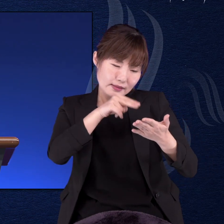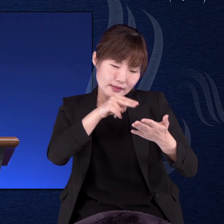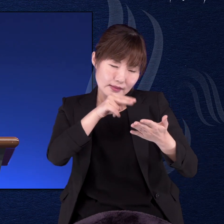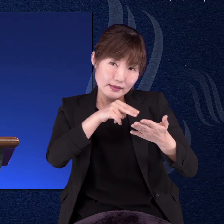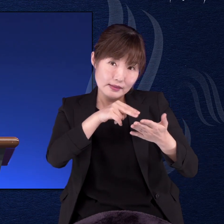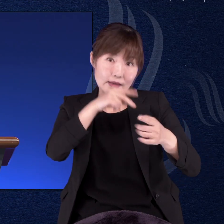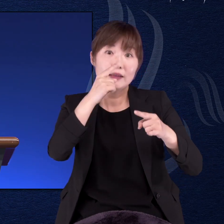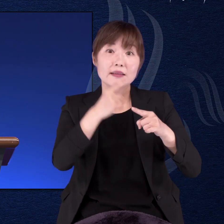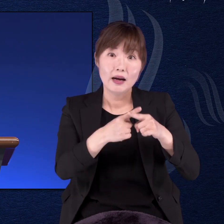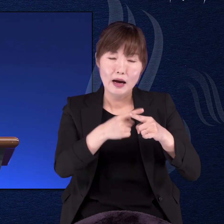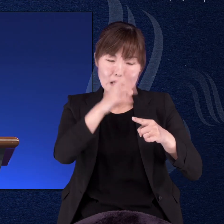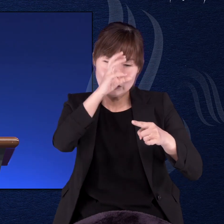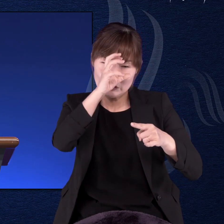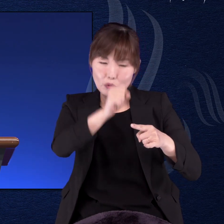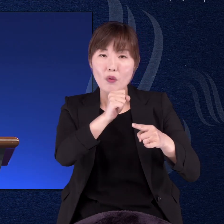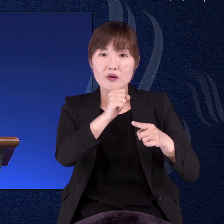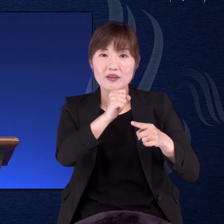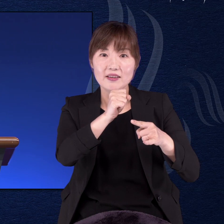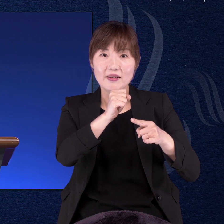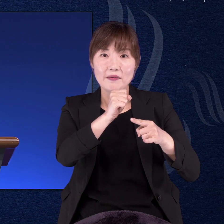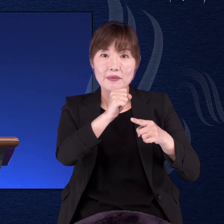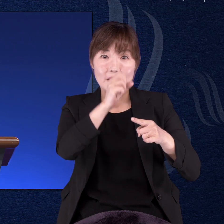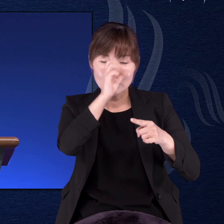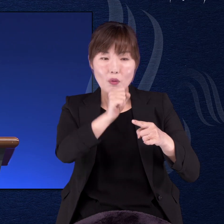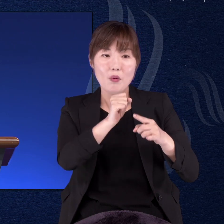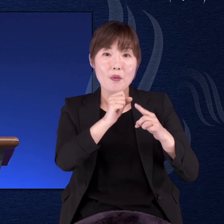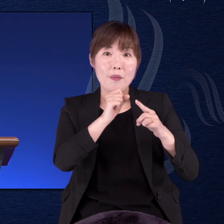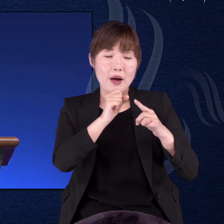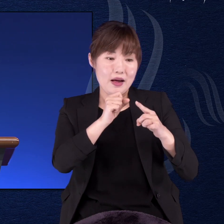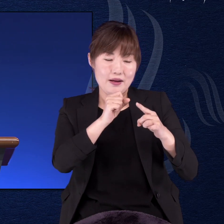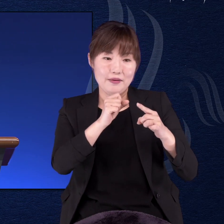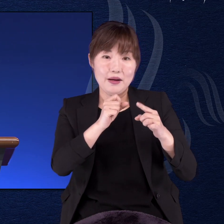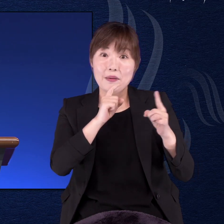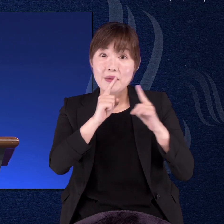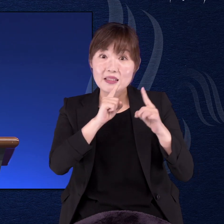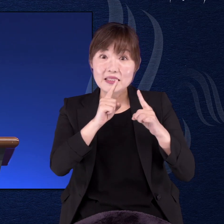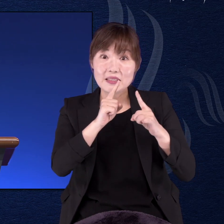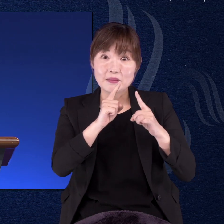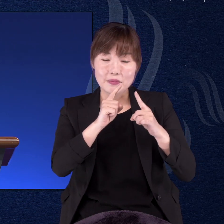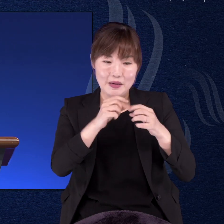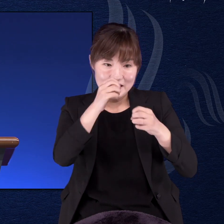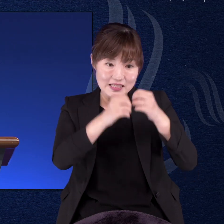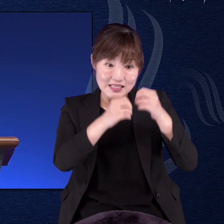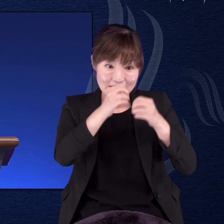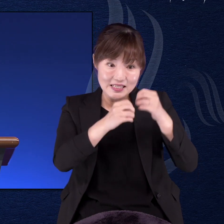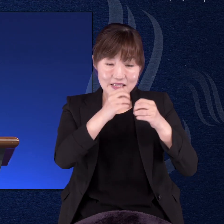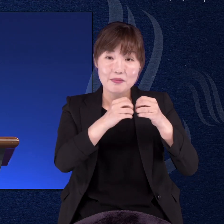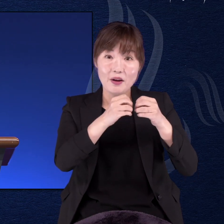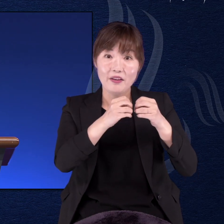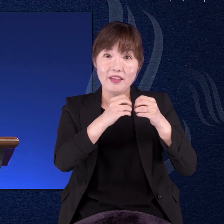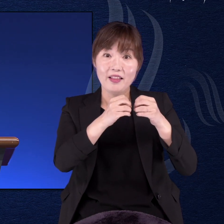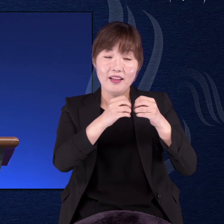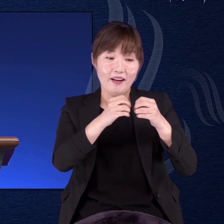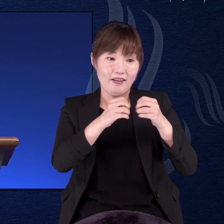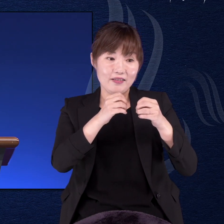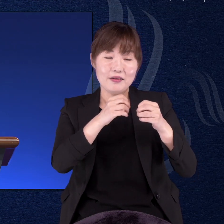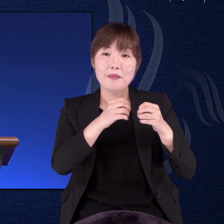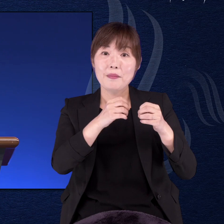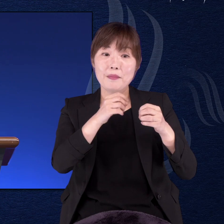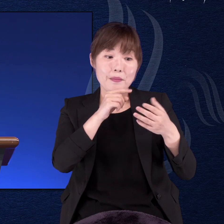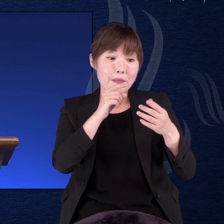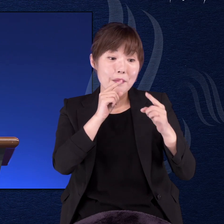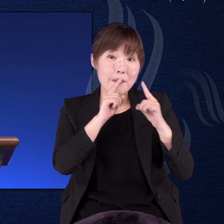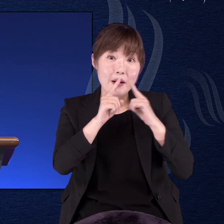있으면요, 거기다 내 자녀의 이름을 막 대입하세요. 특히 시편, 그게 기도입니다.